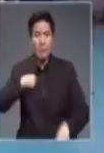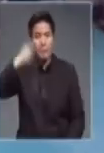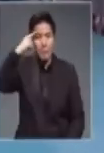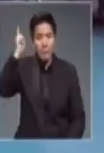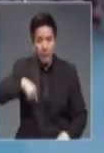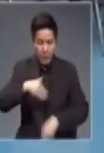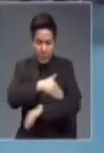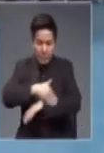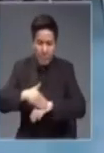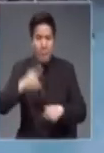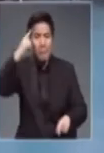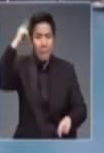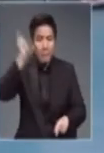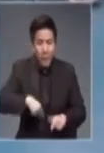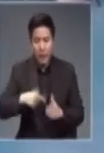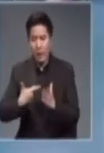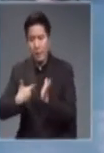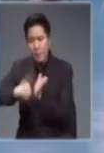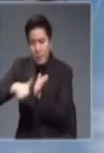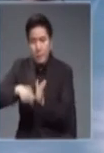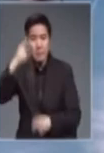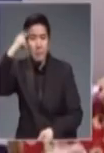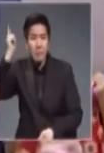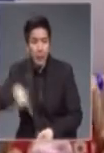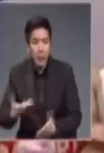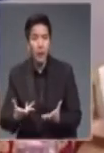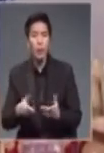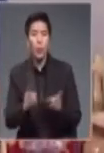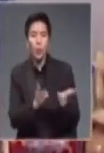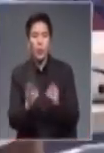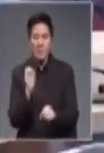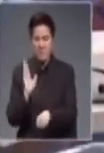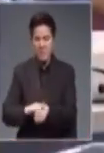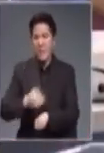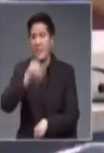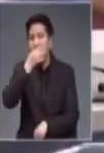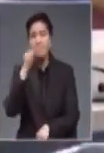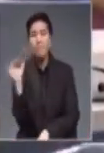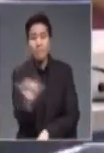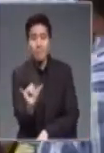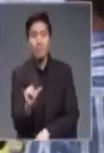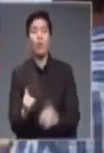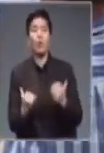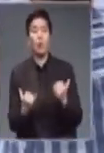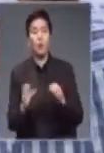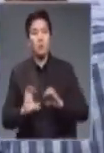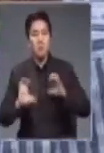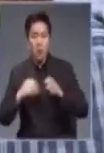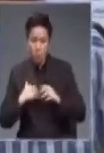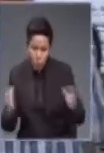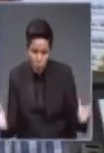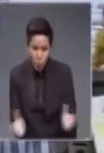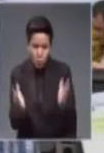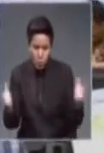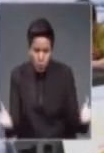ษาและประชาชนนั้นผมอยากให้หาเวลาออกไปพบปะพูดคุยกันนะครับทั้งในกทม.และในท้องถิ่นจังหวัดต่างๆด้วยน